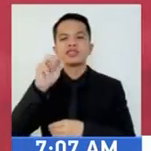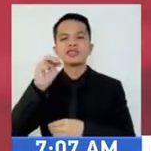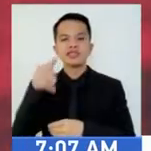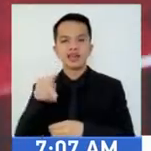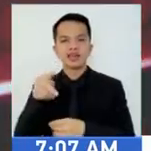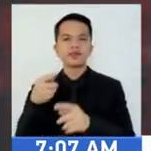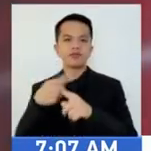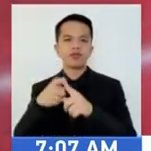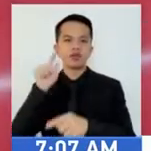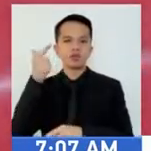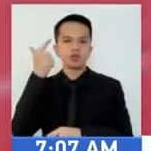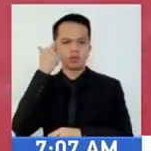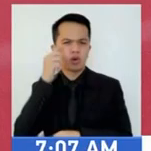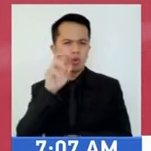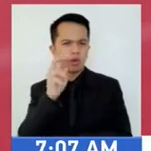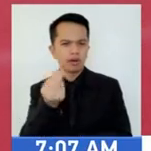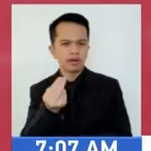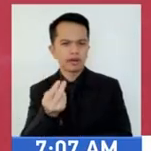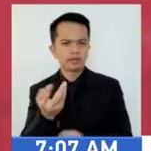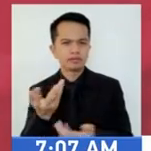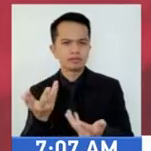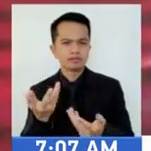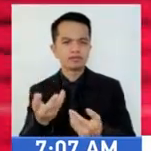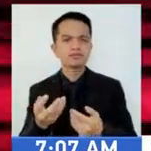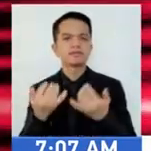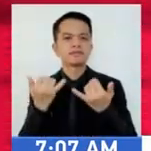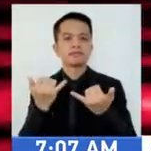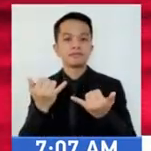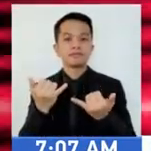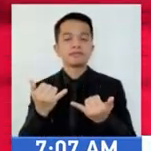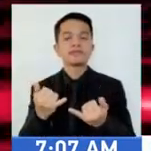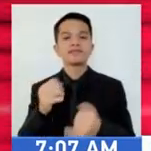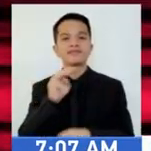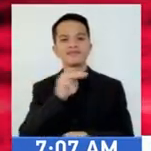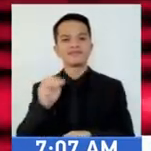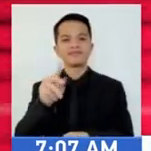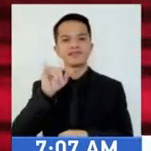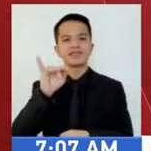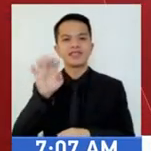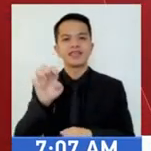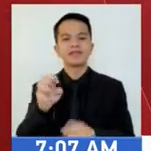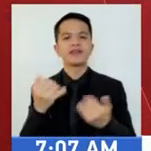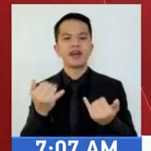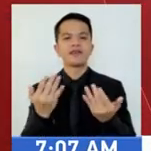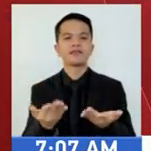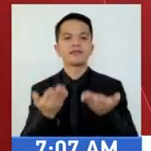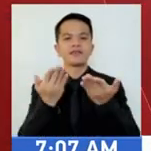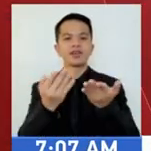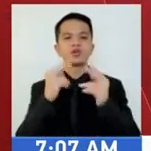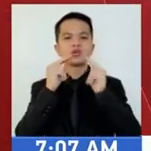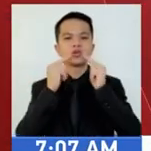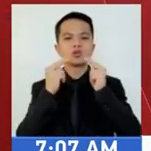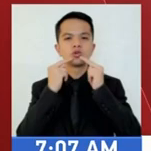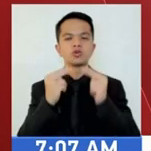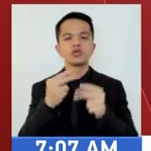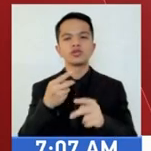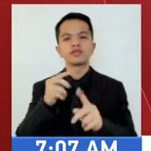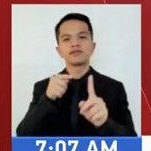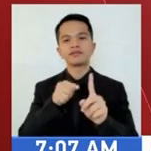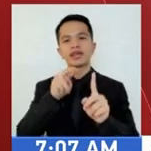ito mararamdaman? Live mula sa Maynila, may unang balita si Nico Wahe. Nico?